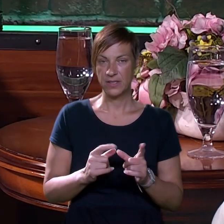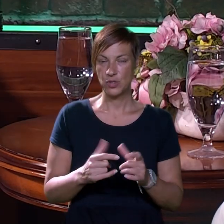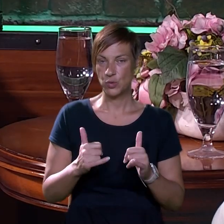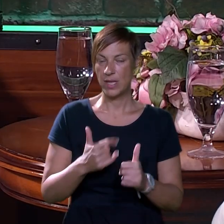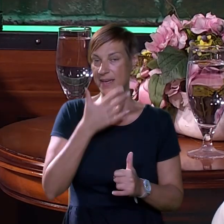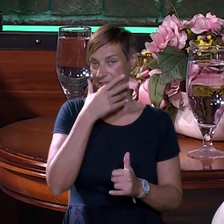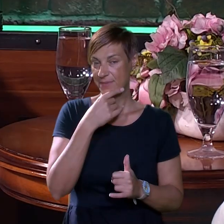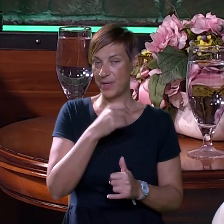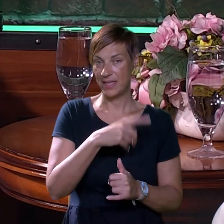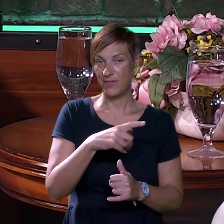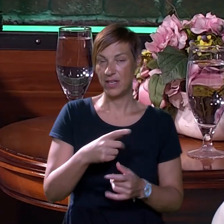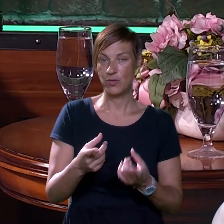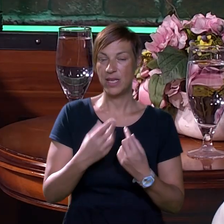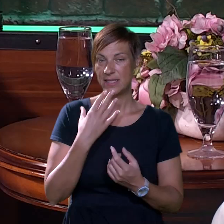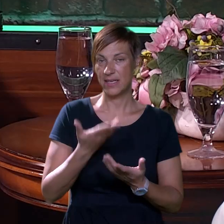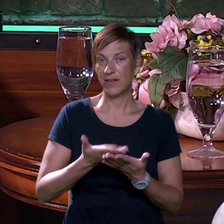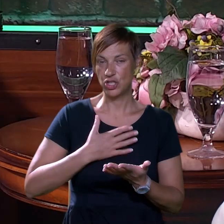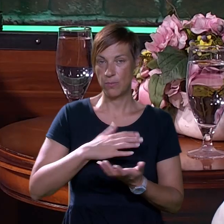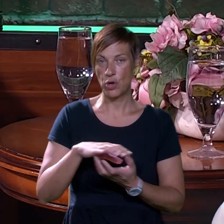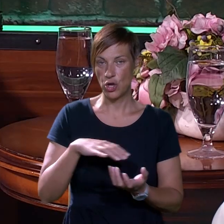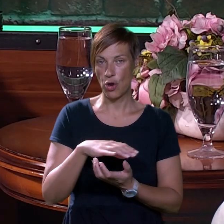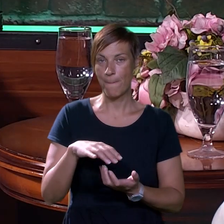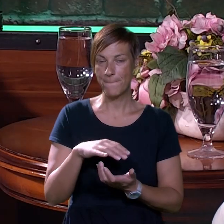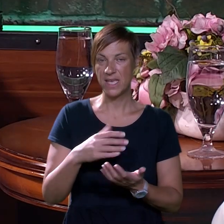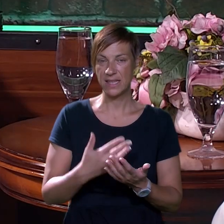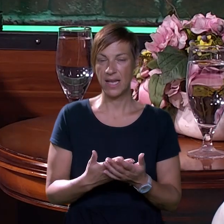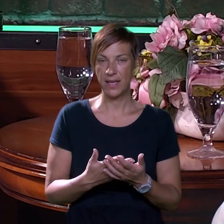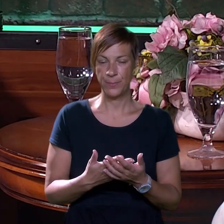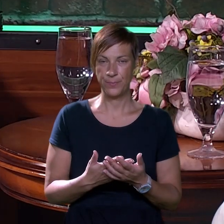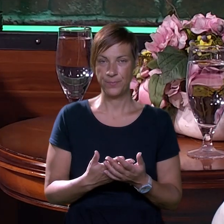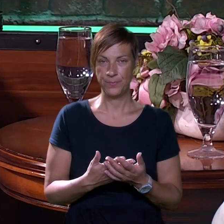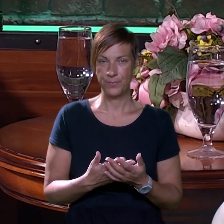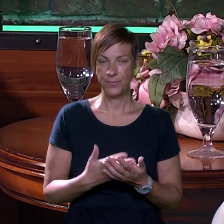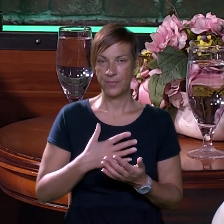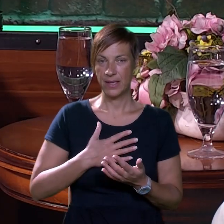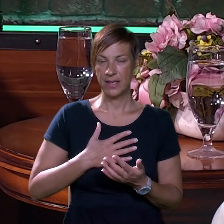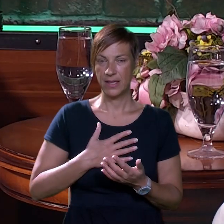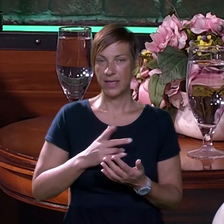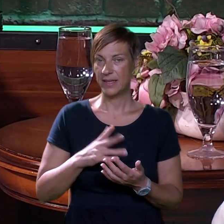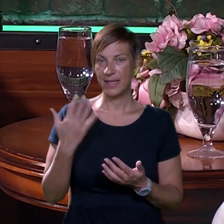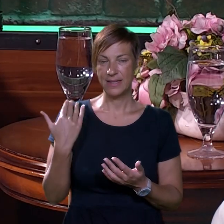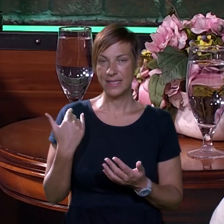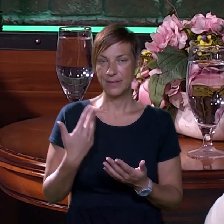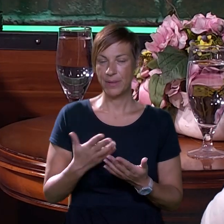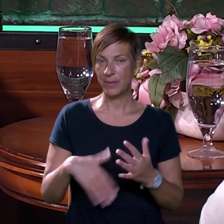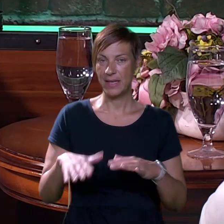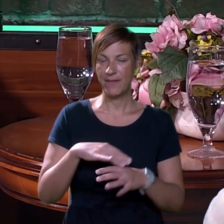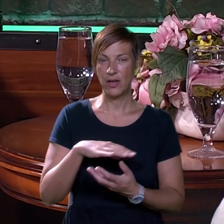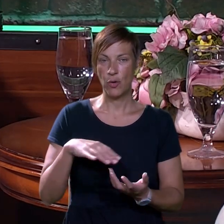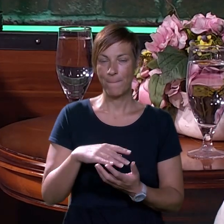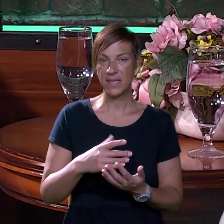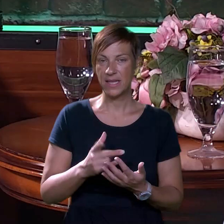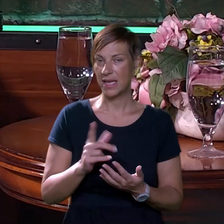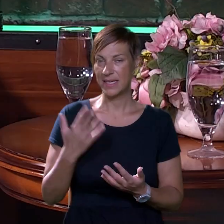su danas predivni ljudi, ali zahvaljujući mojoj obitelji. Jer ja tad nisam bila, da,